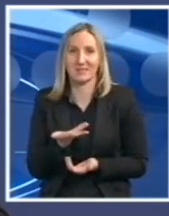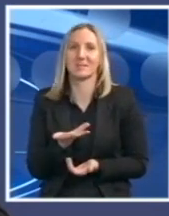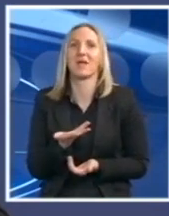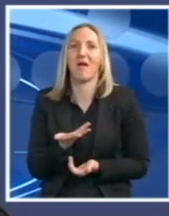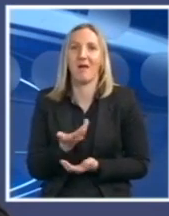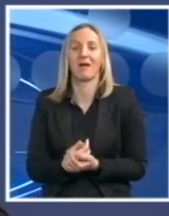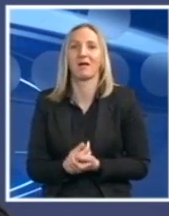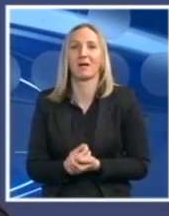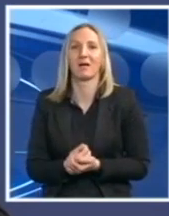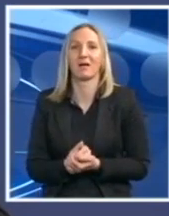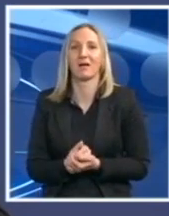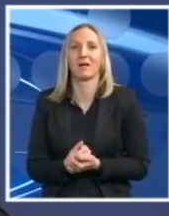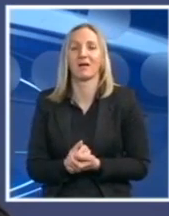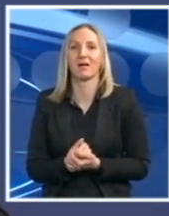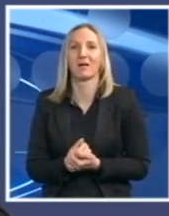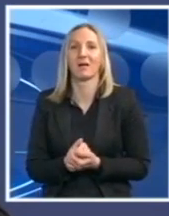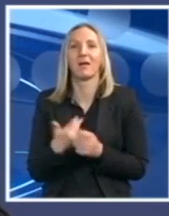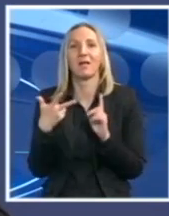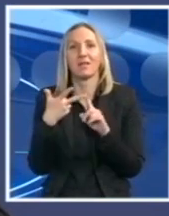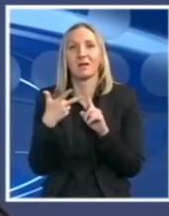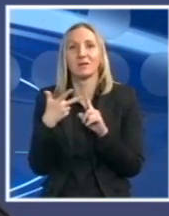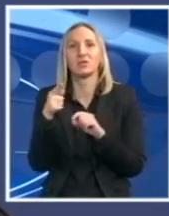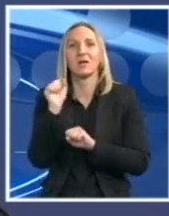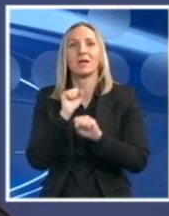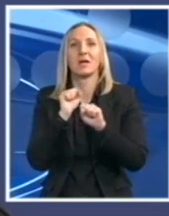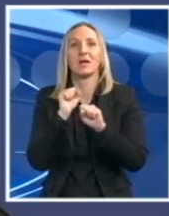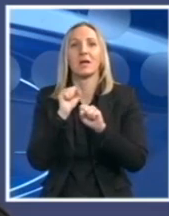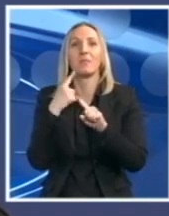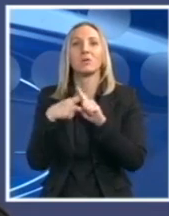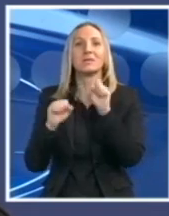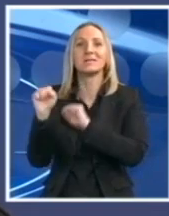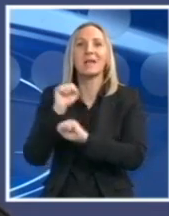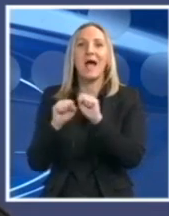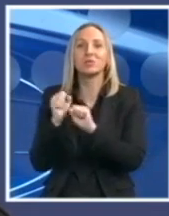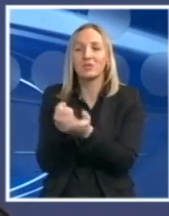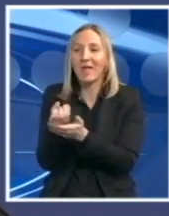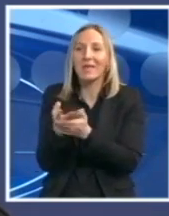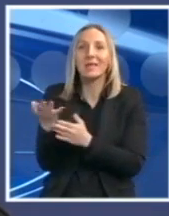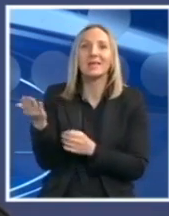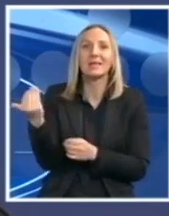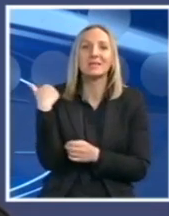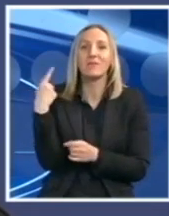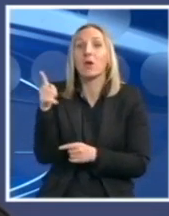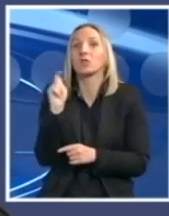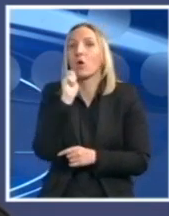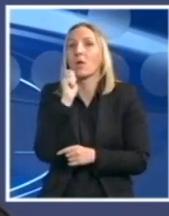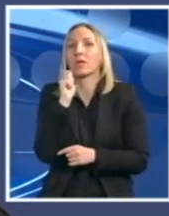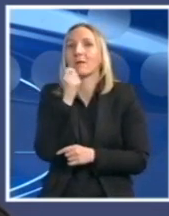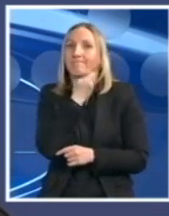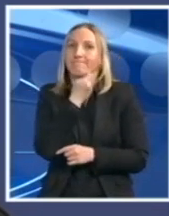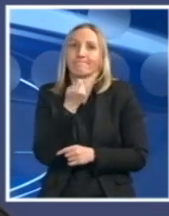i druga i treća stvar je ta zaštita izvora, koja je ovaj neki vaš kodeks i koju